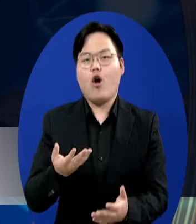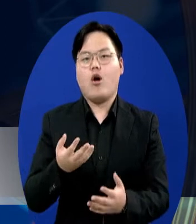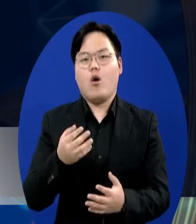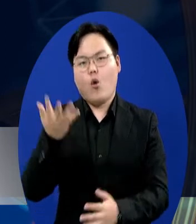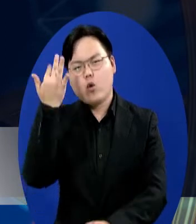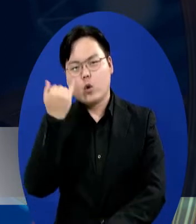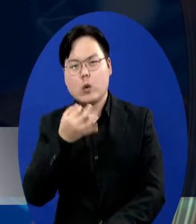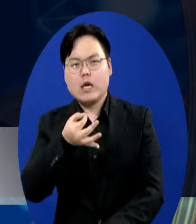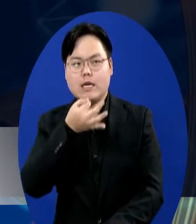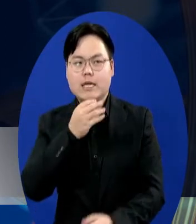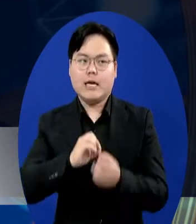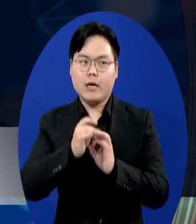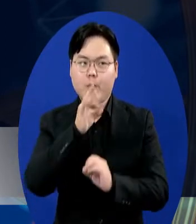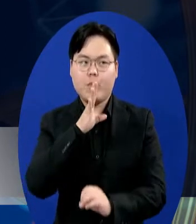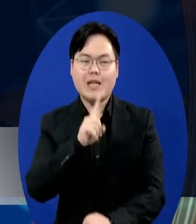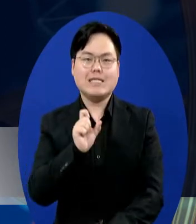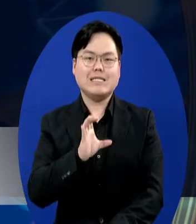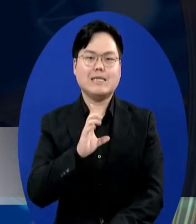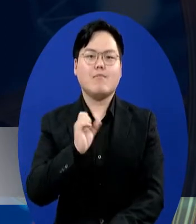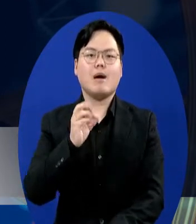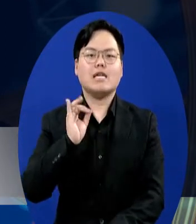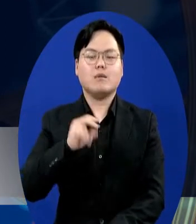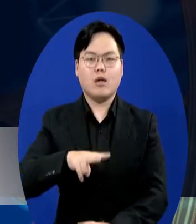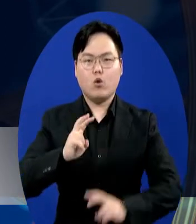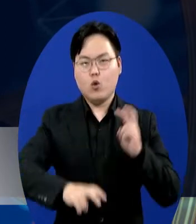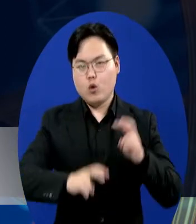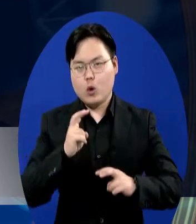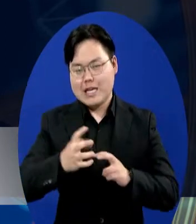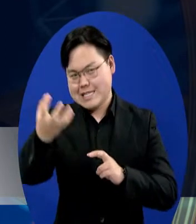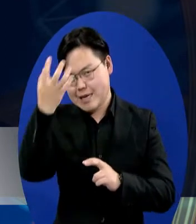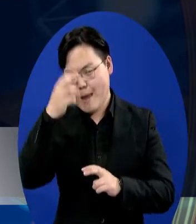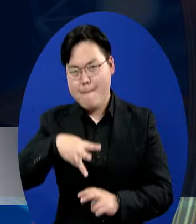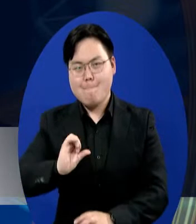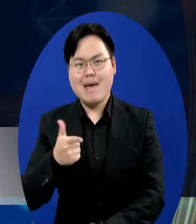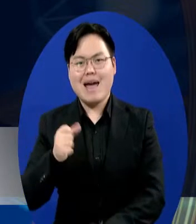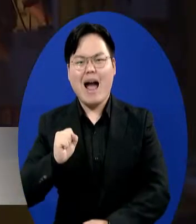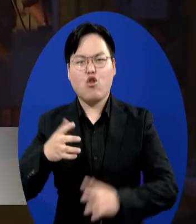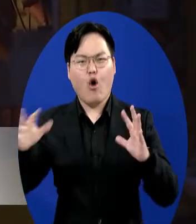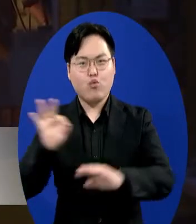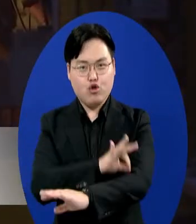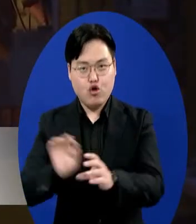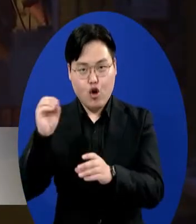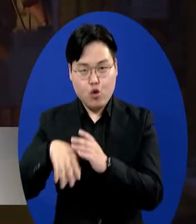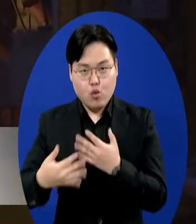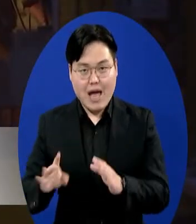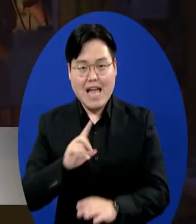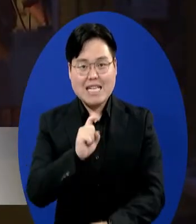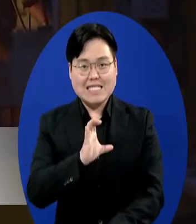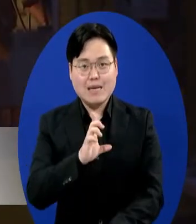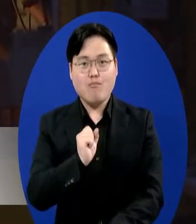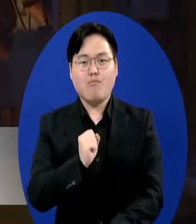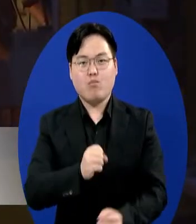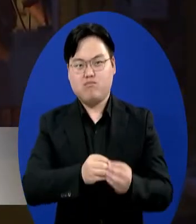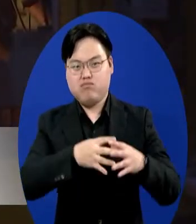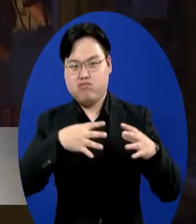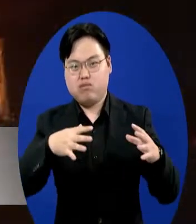ойрын хугацаанд хүлээгдэж байна. Мөн зэсийн баяжмал боловсруулах үйлдвэр засгийн газрын тэргүүлэх мега төсөлд багтжээ. Зэс баяжуулах үйлдвэр барих тухай асуудал